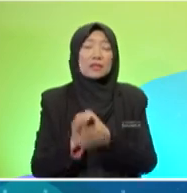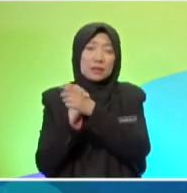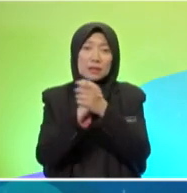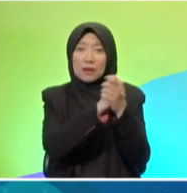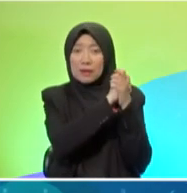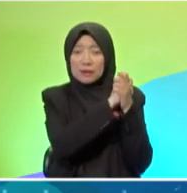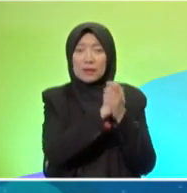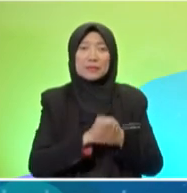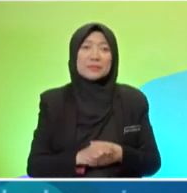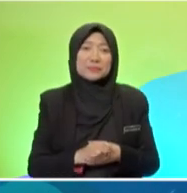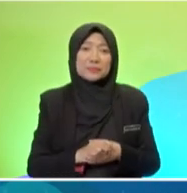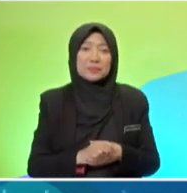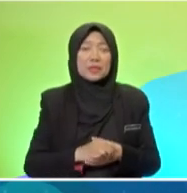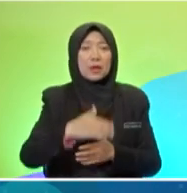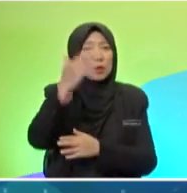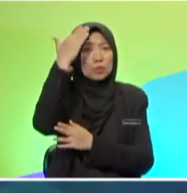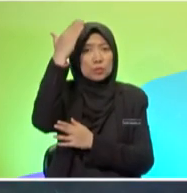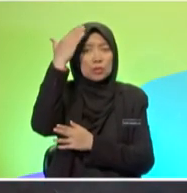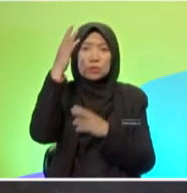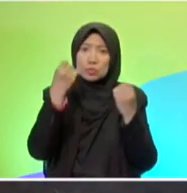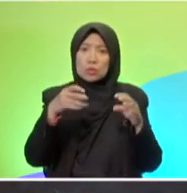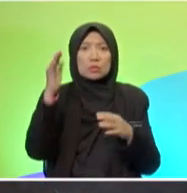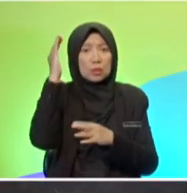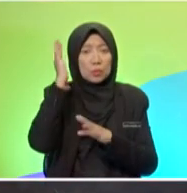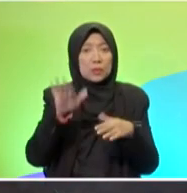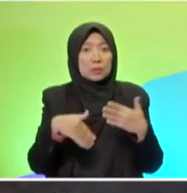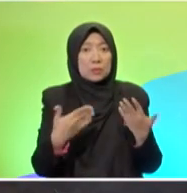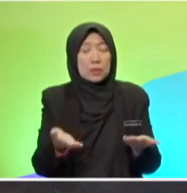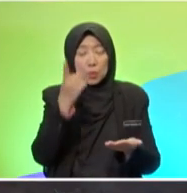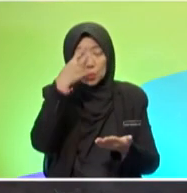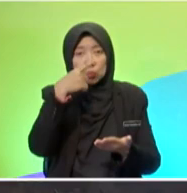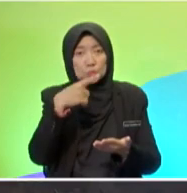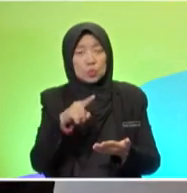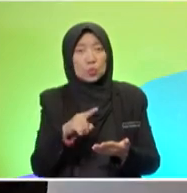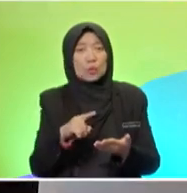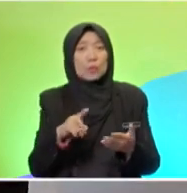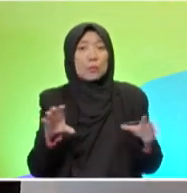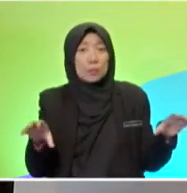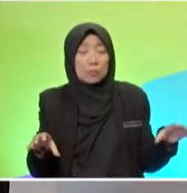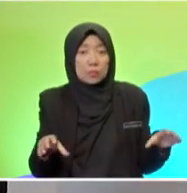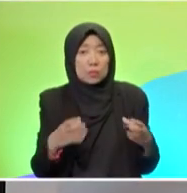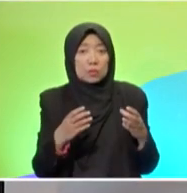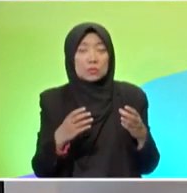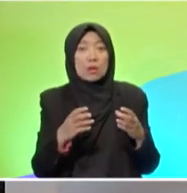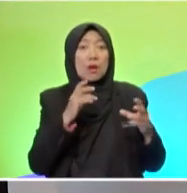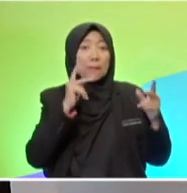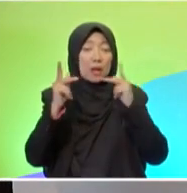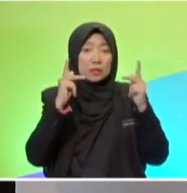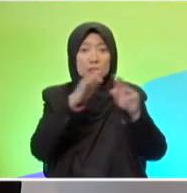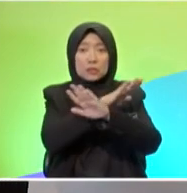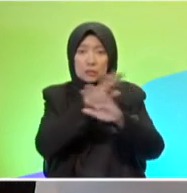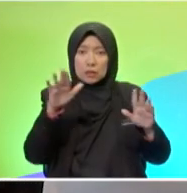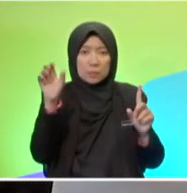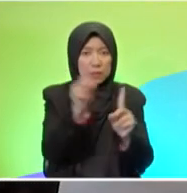jadi Alhamdulillah mereka udah tahu dah Bagaimana cara mengaplikasikan berkata tidak ini kepada kendaraan dalam